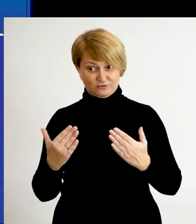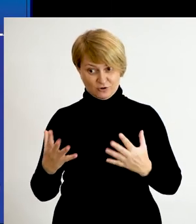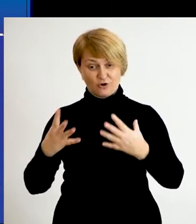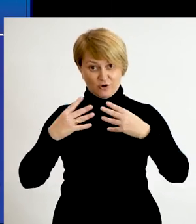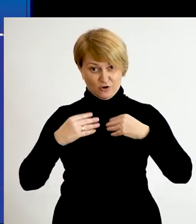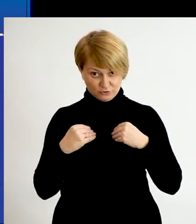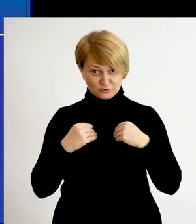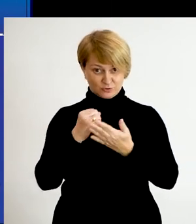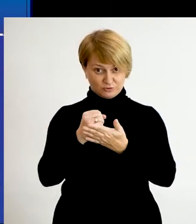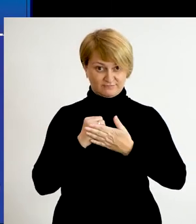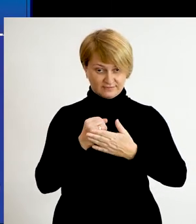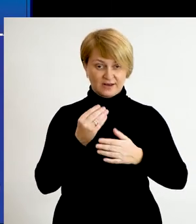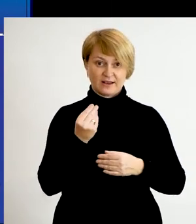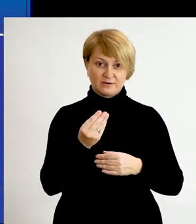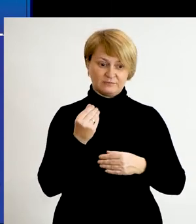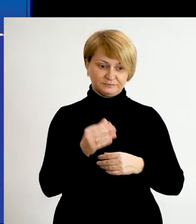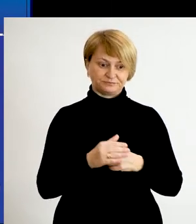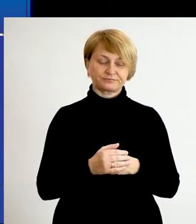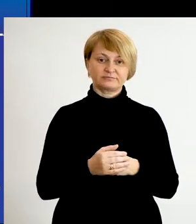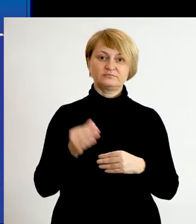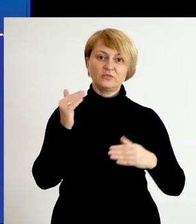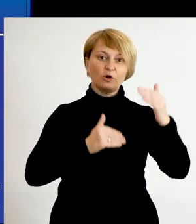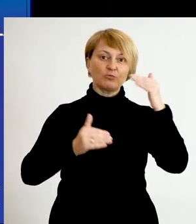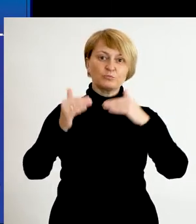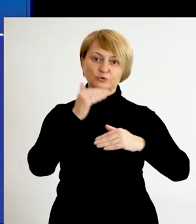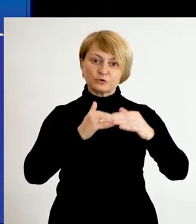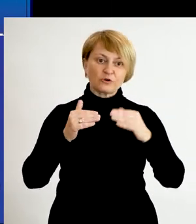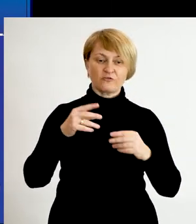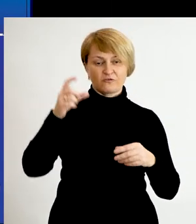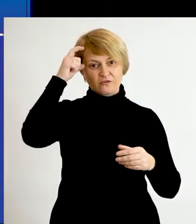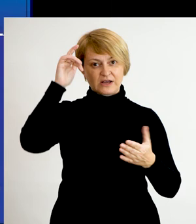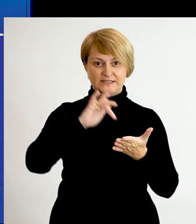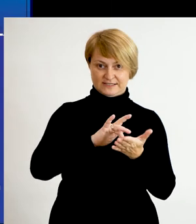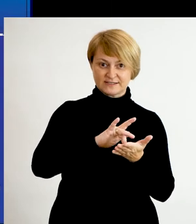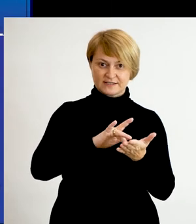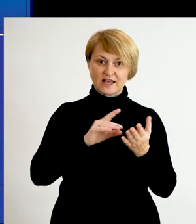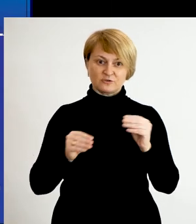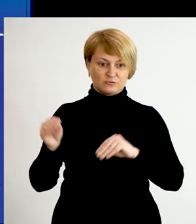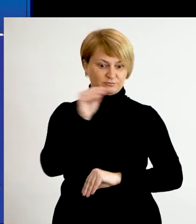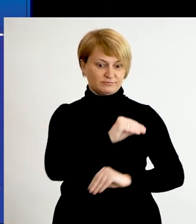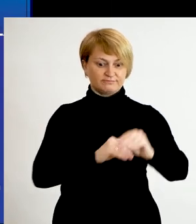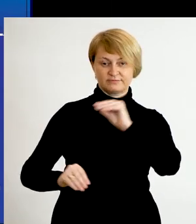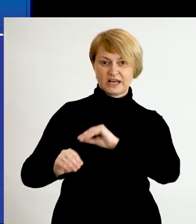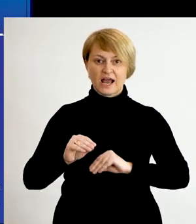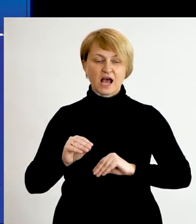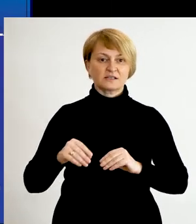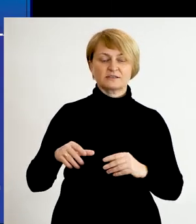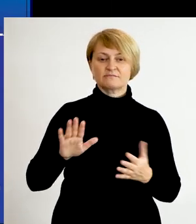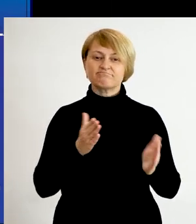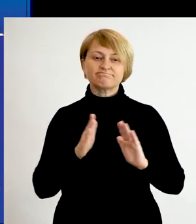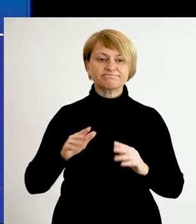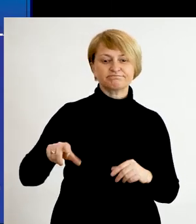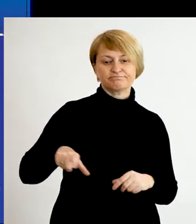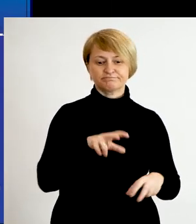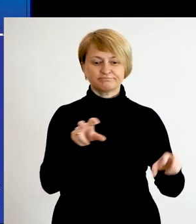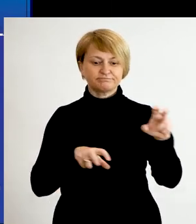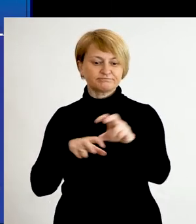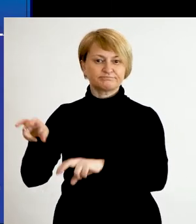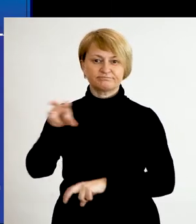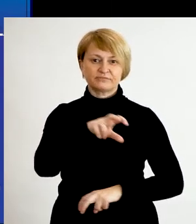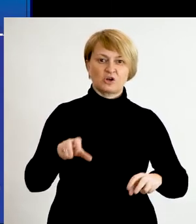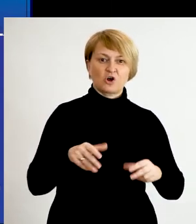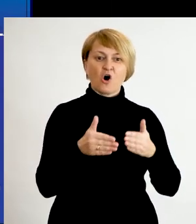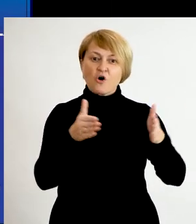te pieniądze są. Sama przebudowa centrum przyjazdu, sposób poruszania po mieście, między